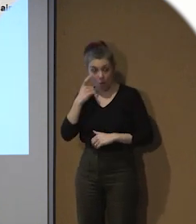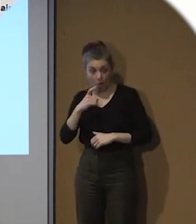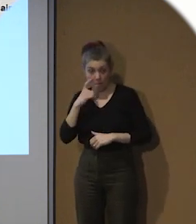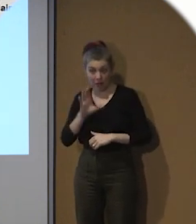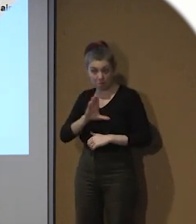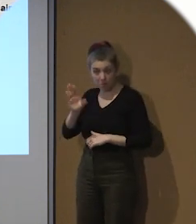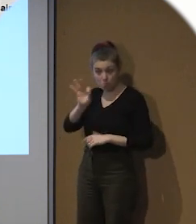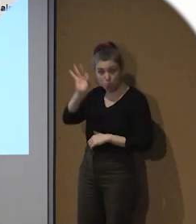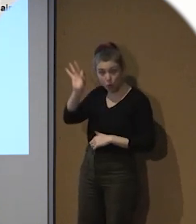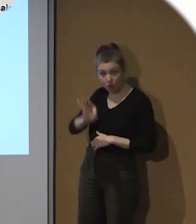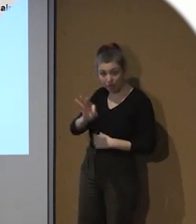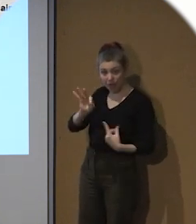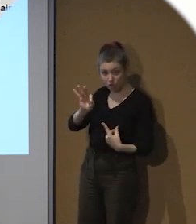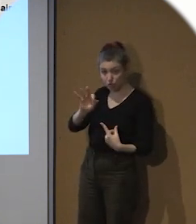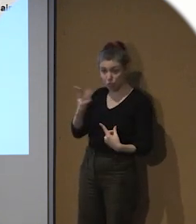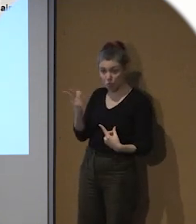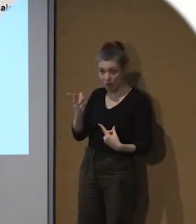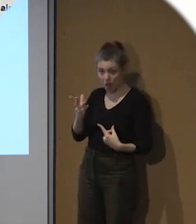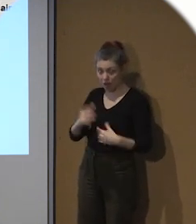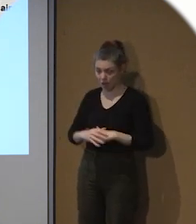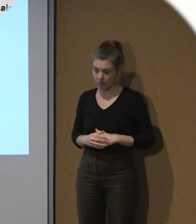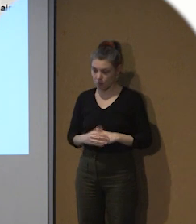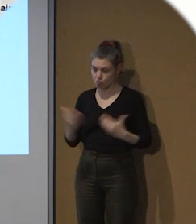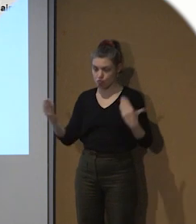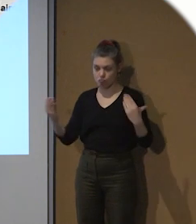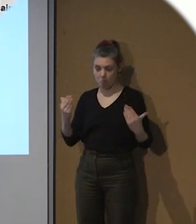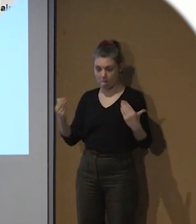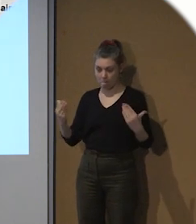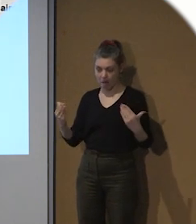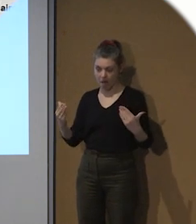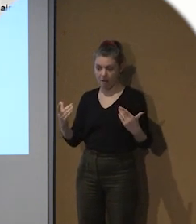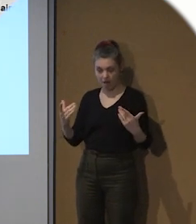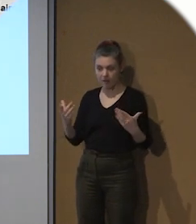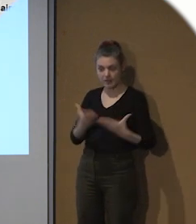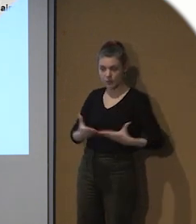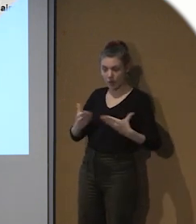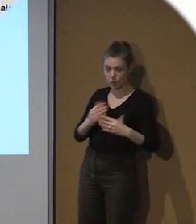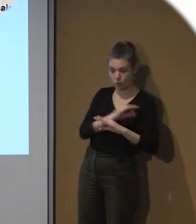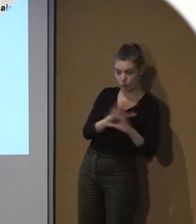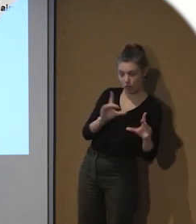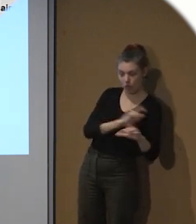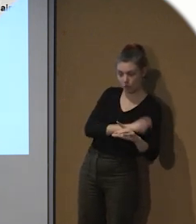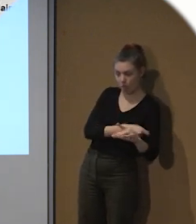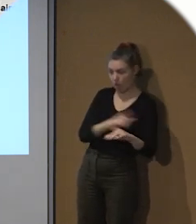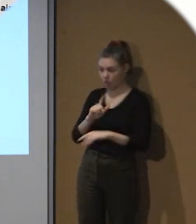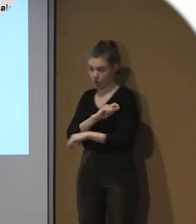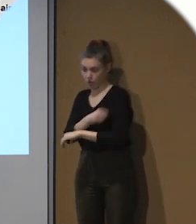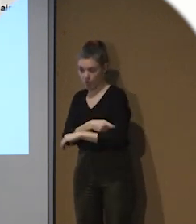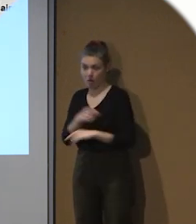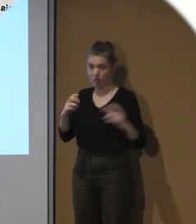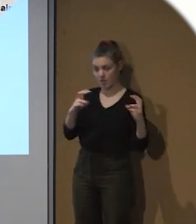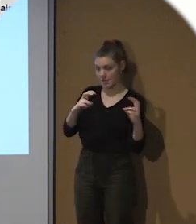a une diminution de 40% à peu près des cancers du sein, des cancers du côlon et des